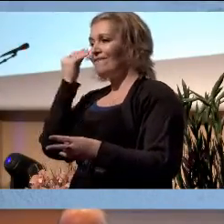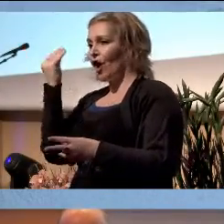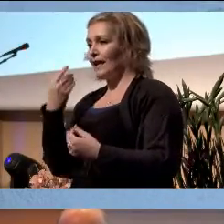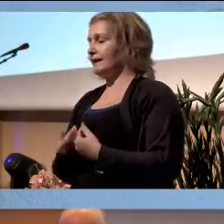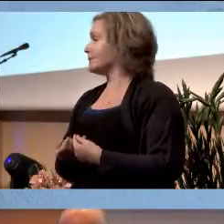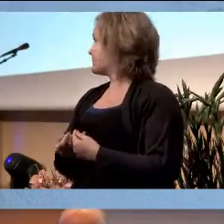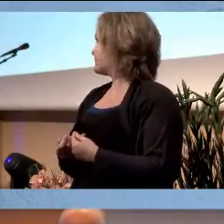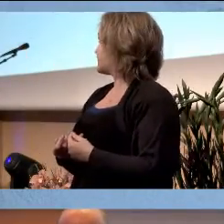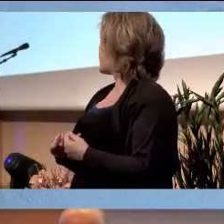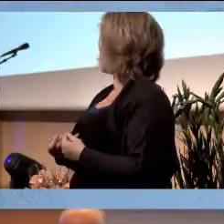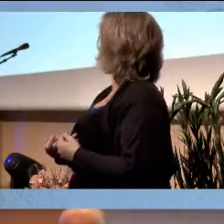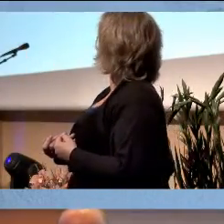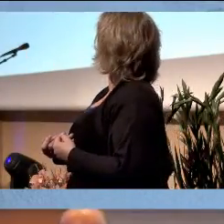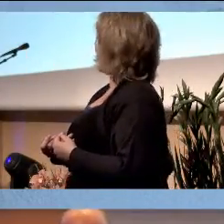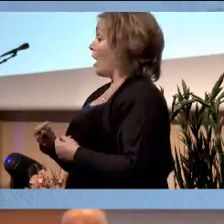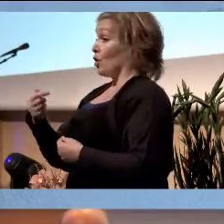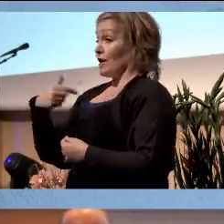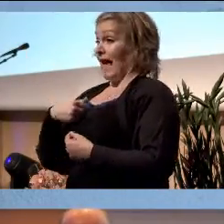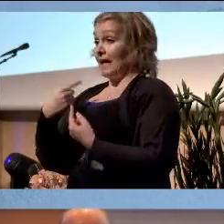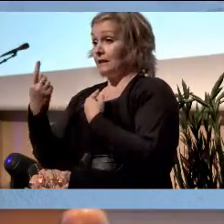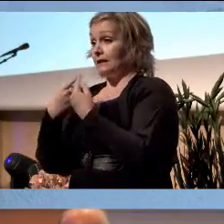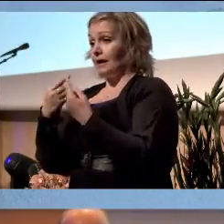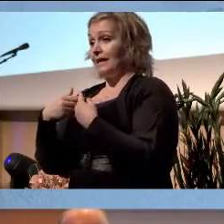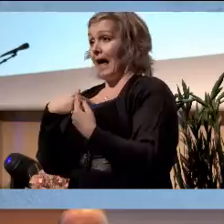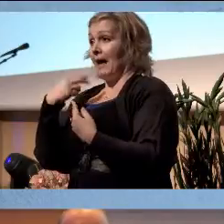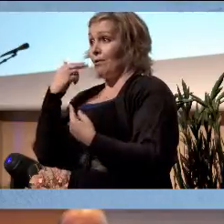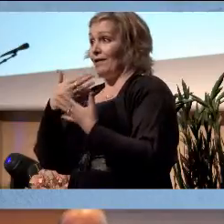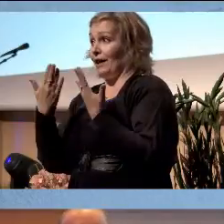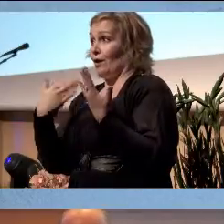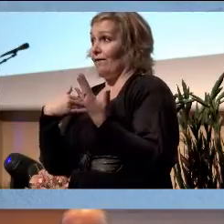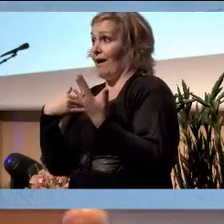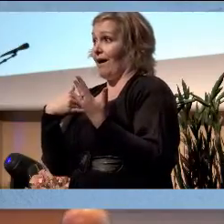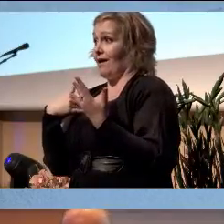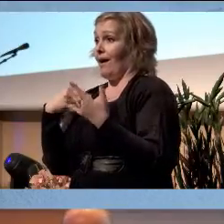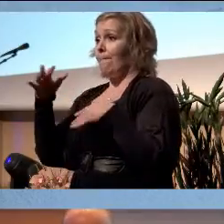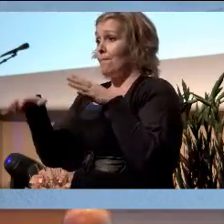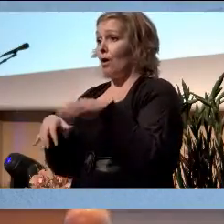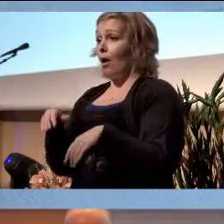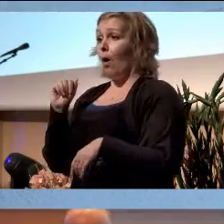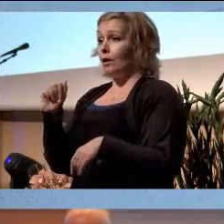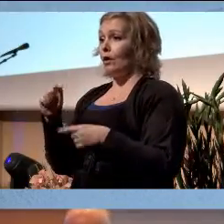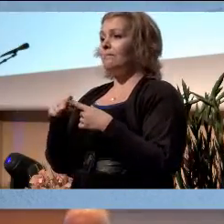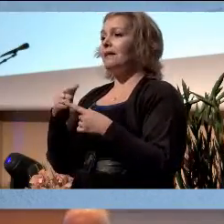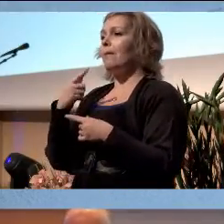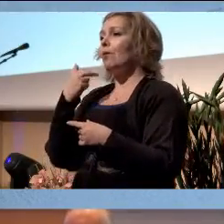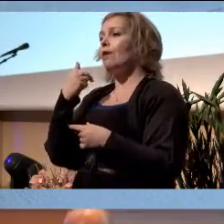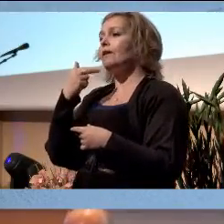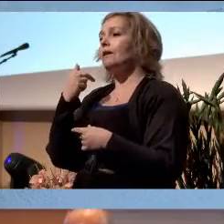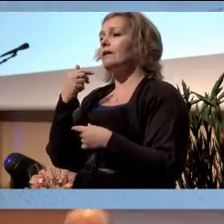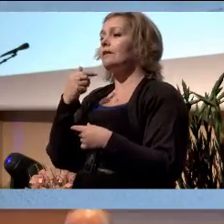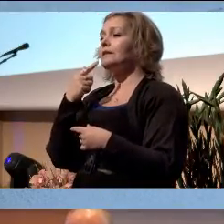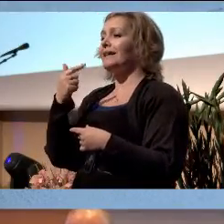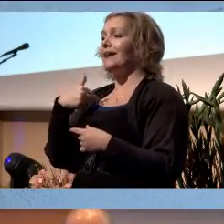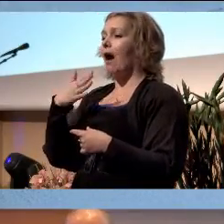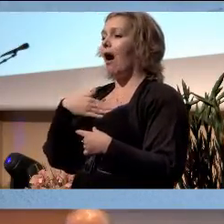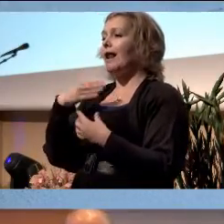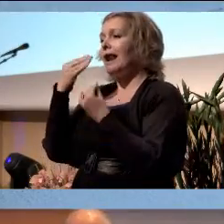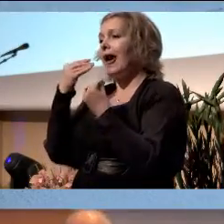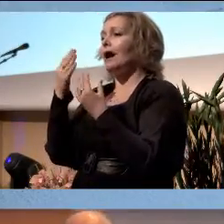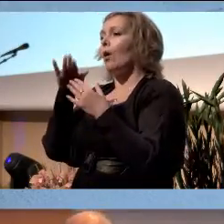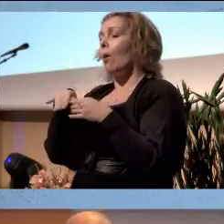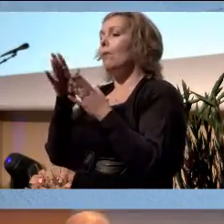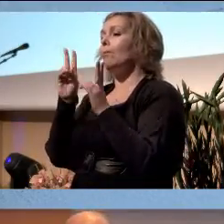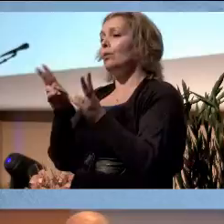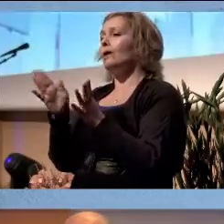erfaringer. Når jeg snakker, så forsøker jeg ikke å være Bjørnar Algot, men jeg forsøker å snakke det jeg har lært om